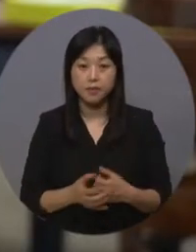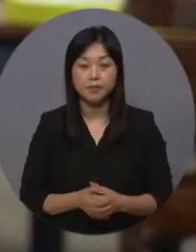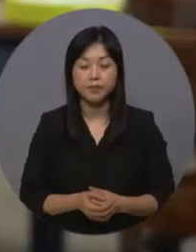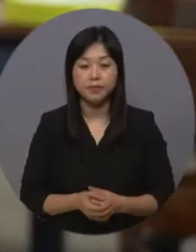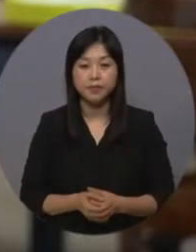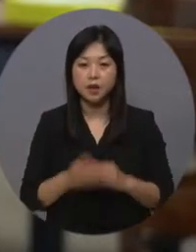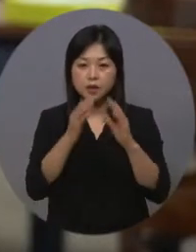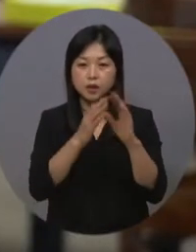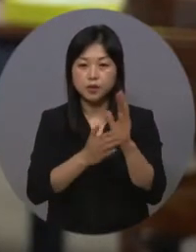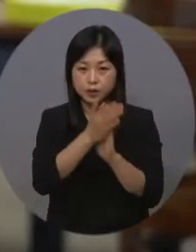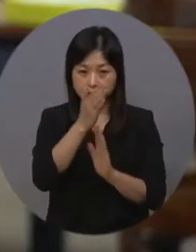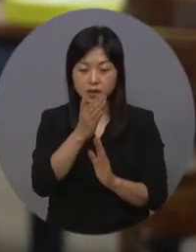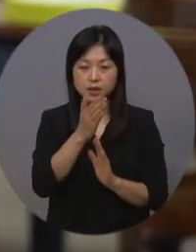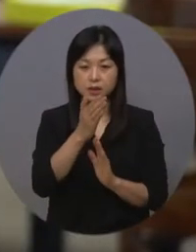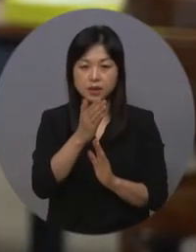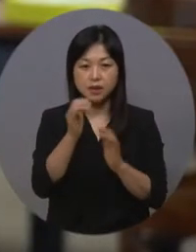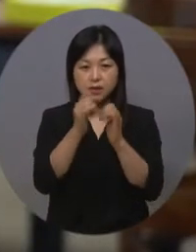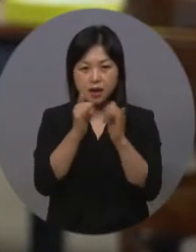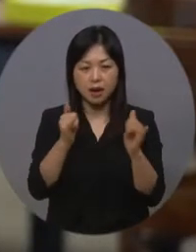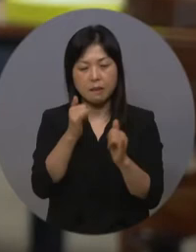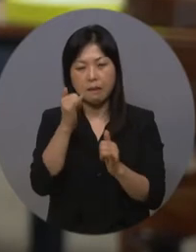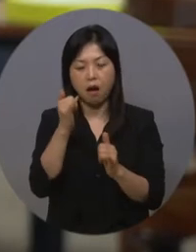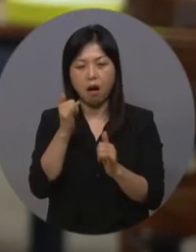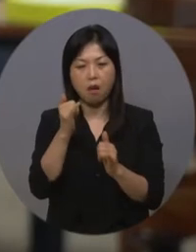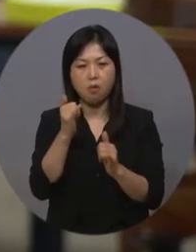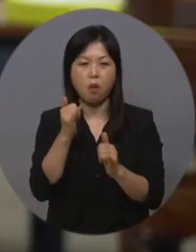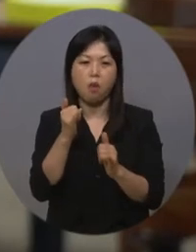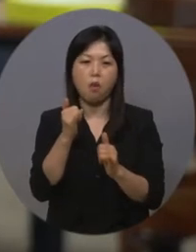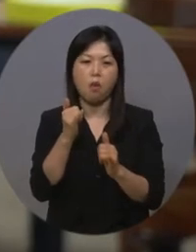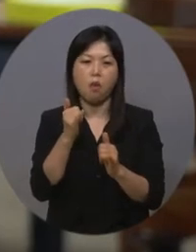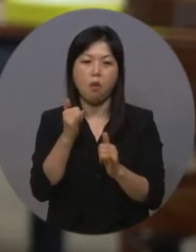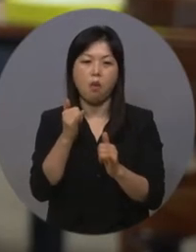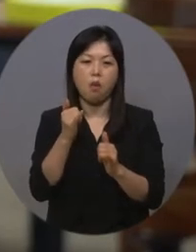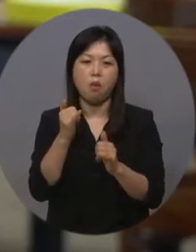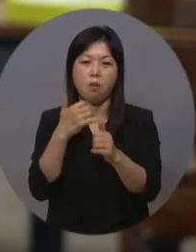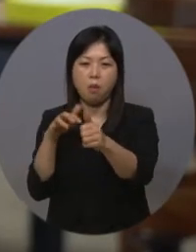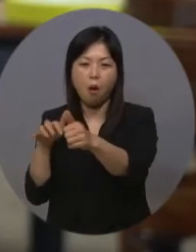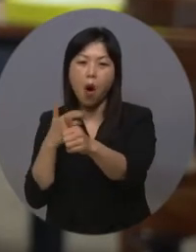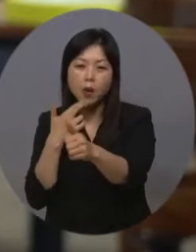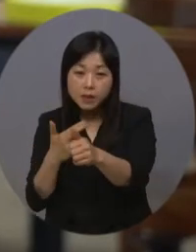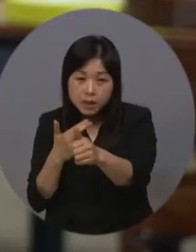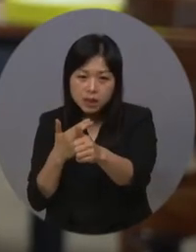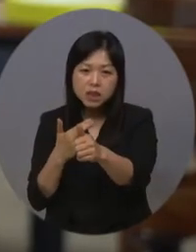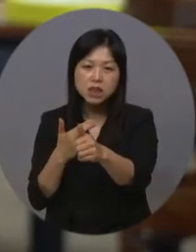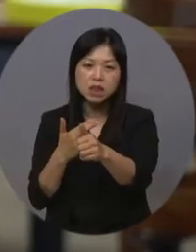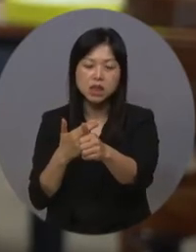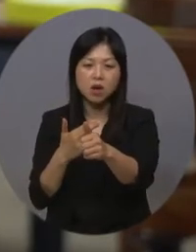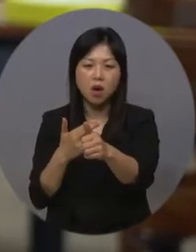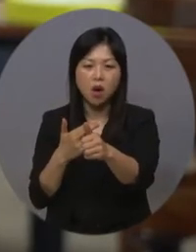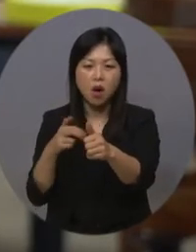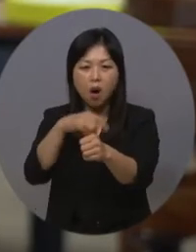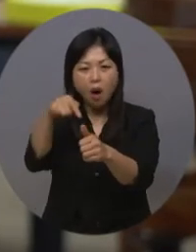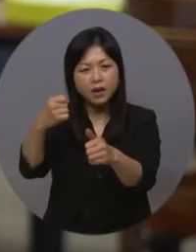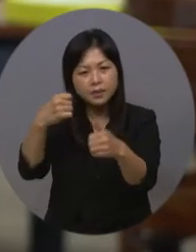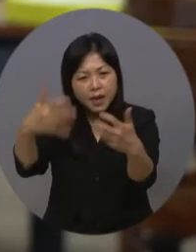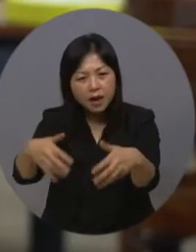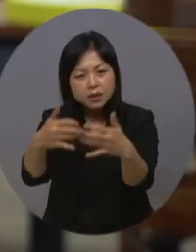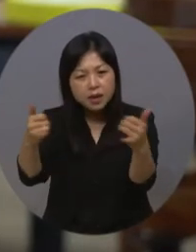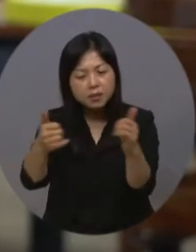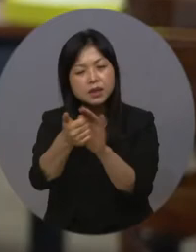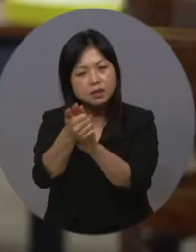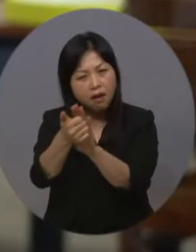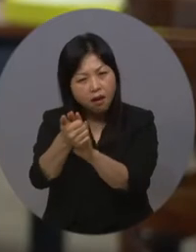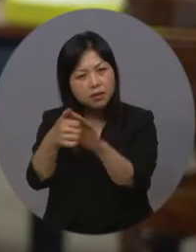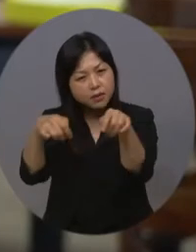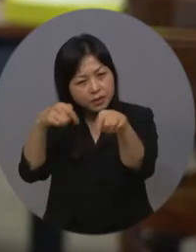그 전주시는 그동안 한 사람도 소외받지 않는 그 약자 중심 시정 구현으로 주목을 많이 받았었습니다. 네. 예,